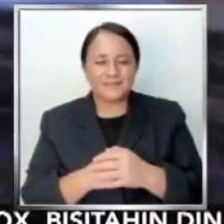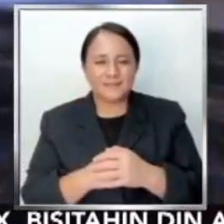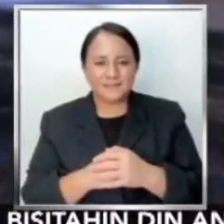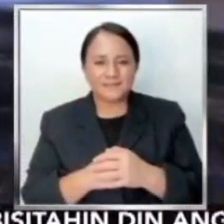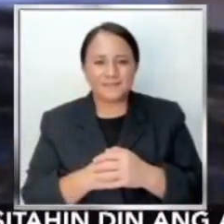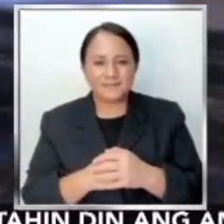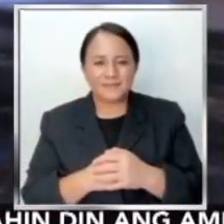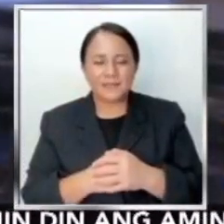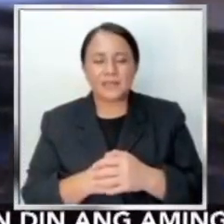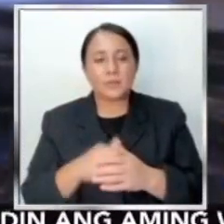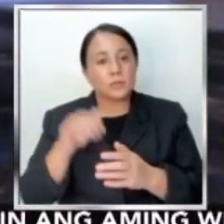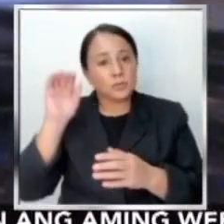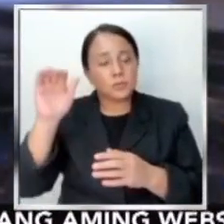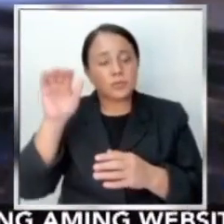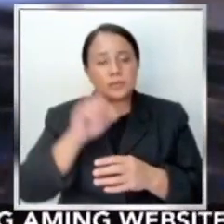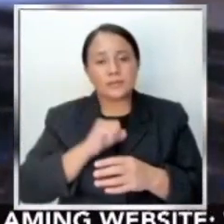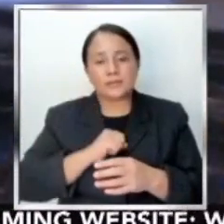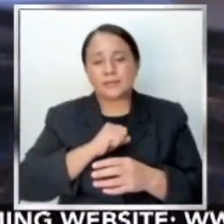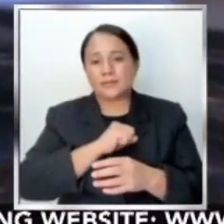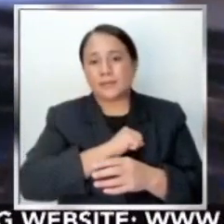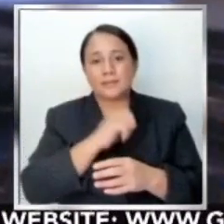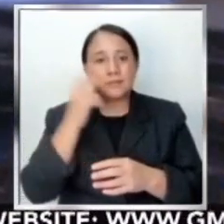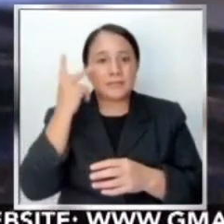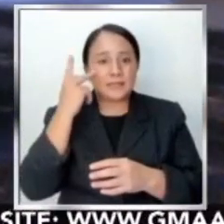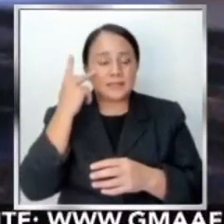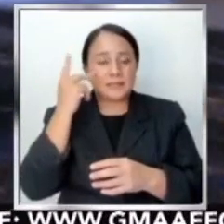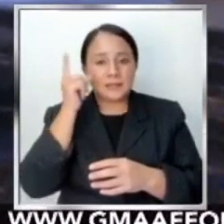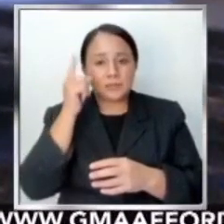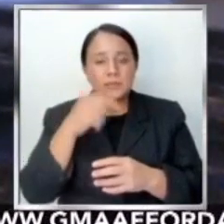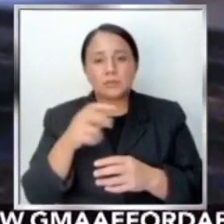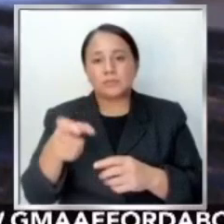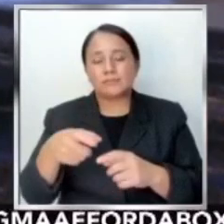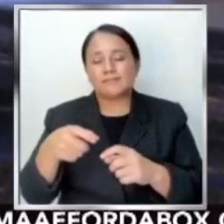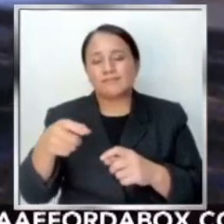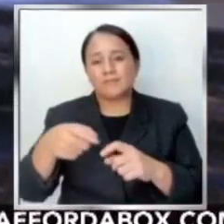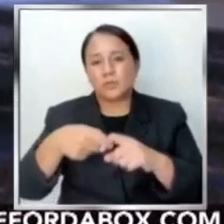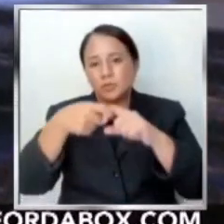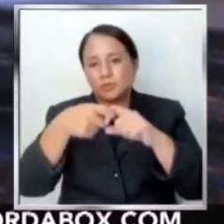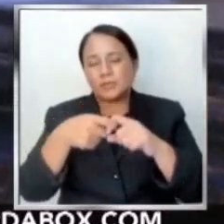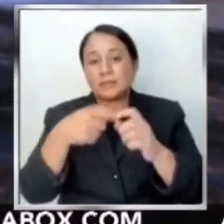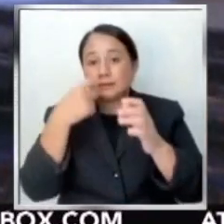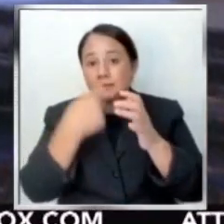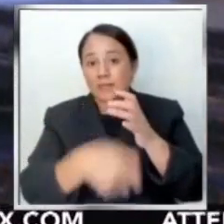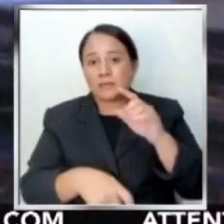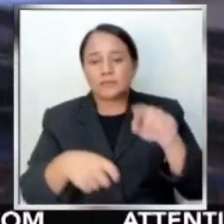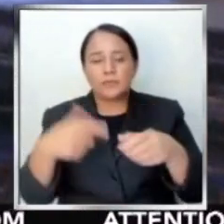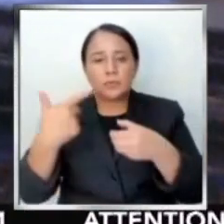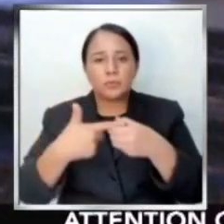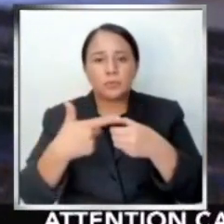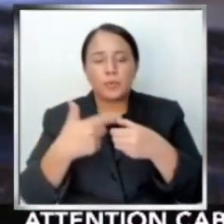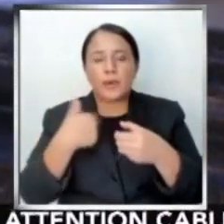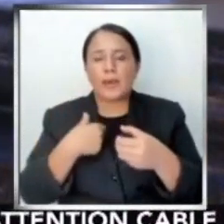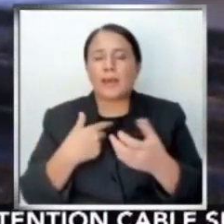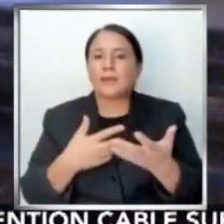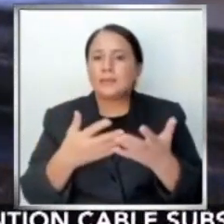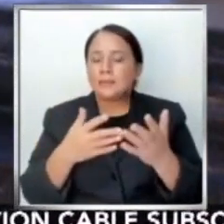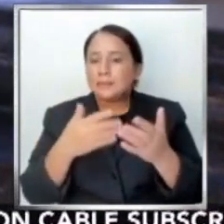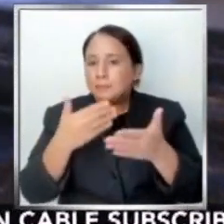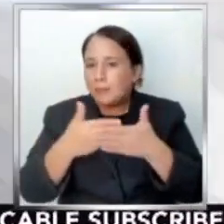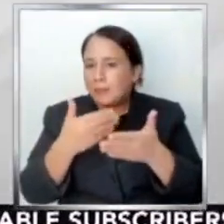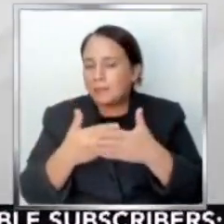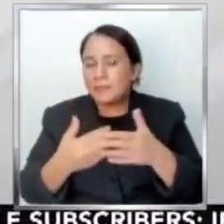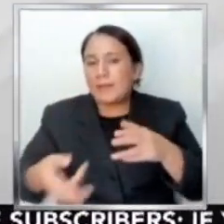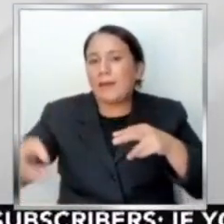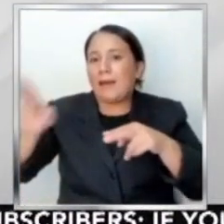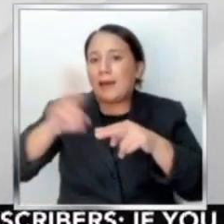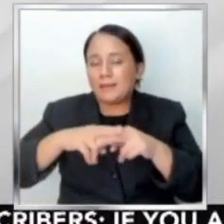Nanawagan si Senador Ping Lacson na suspendihin muna ang excise tax sa petrolyo, lalo't nakamba ang super oil price hike ngayong linggo. Sa isang